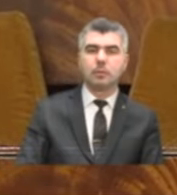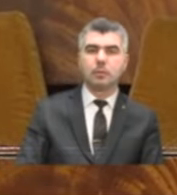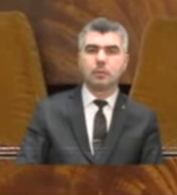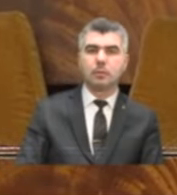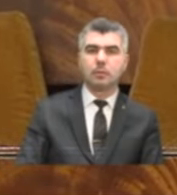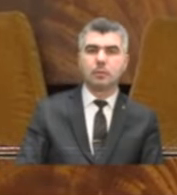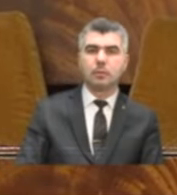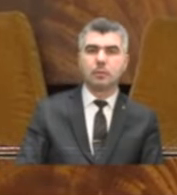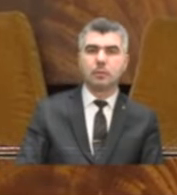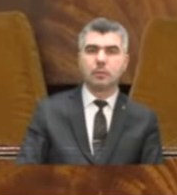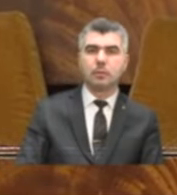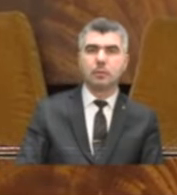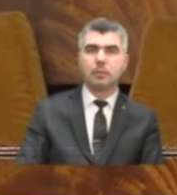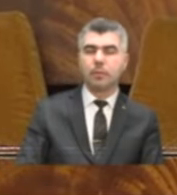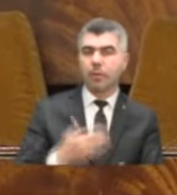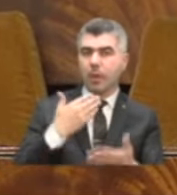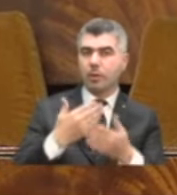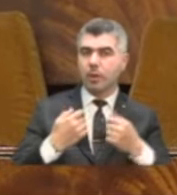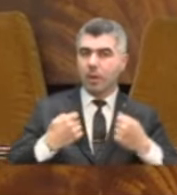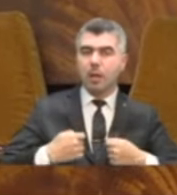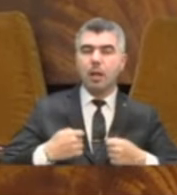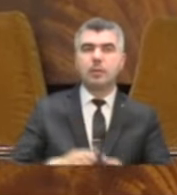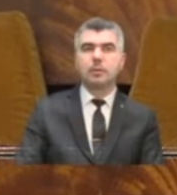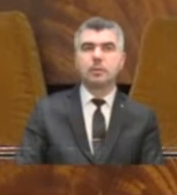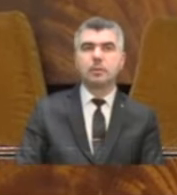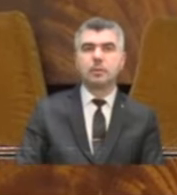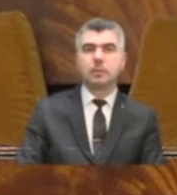تفضل السيد نائب. شكرا سيد الرئيس.